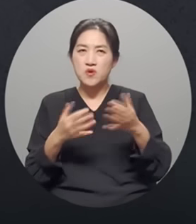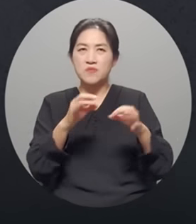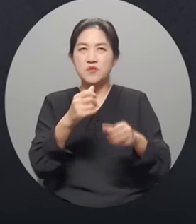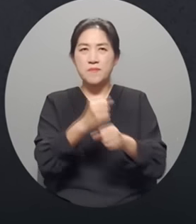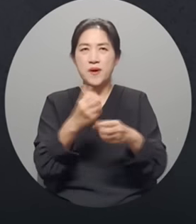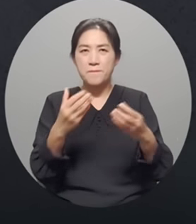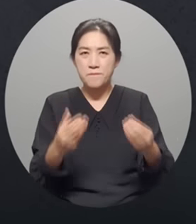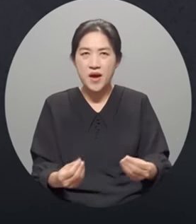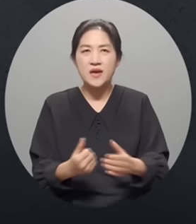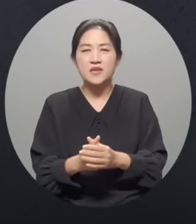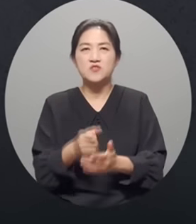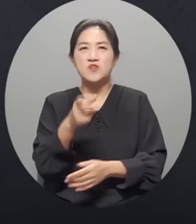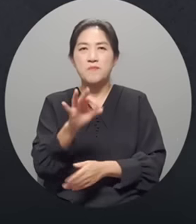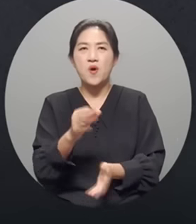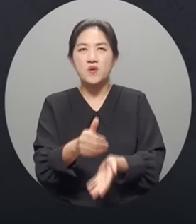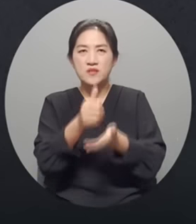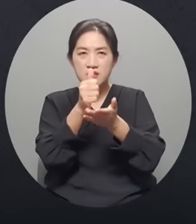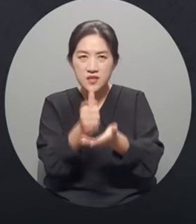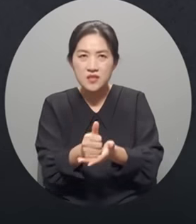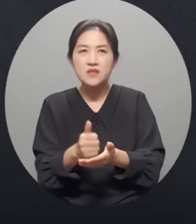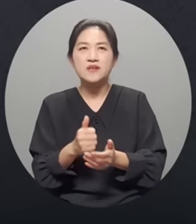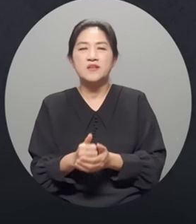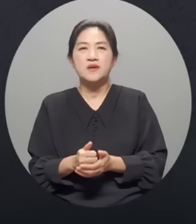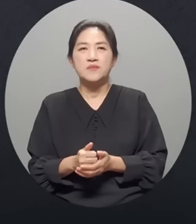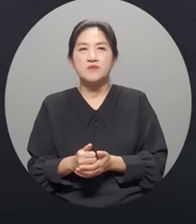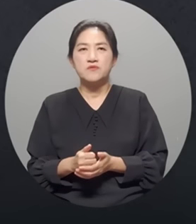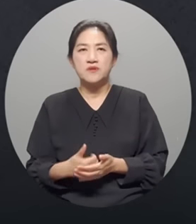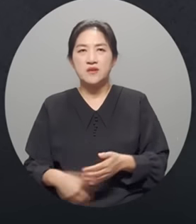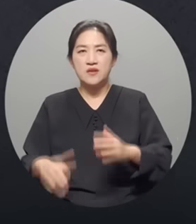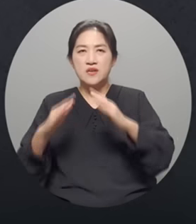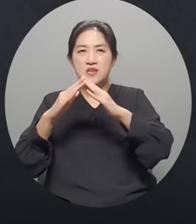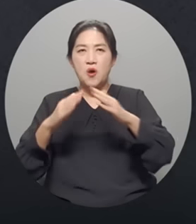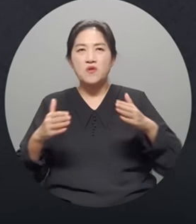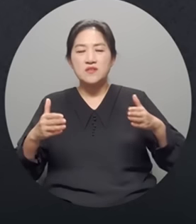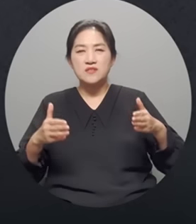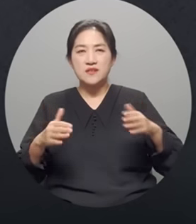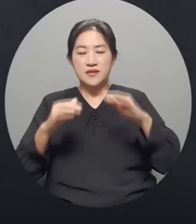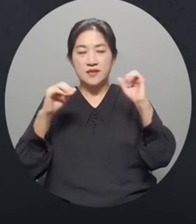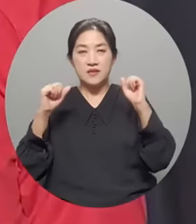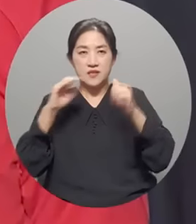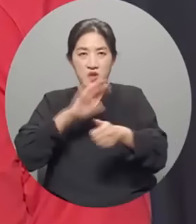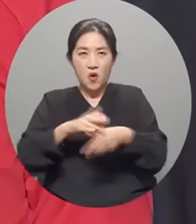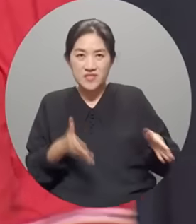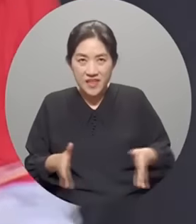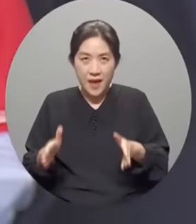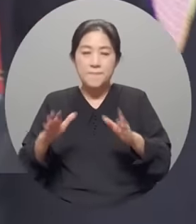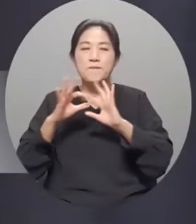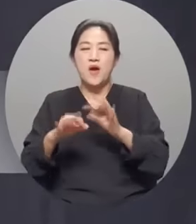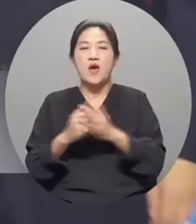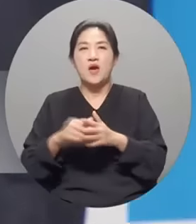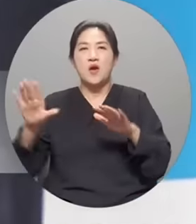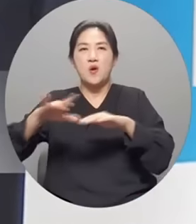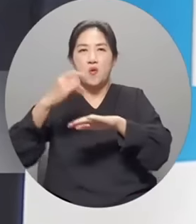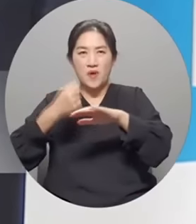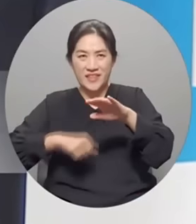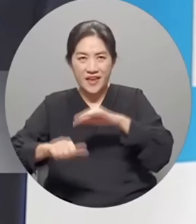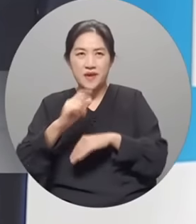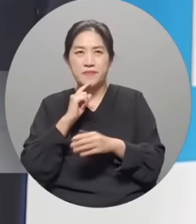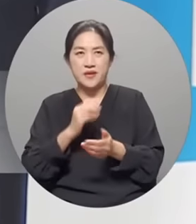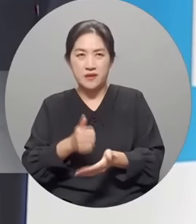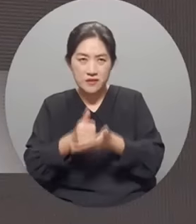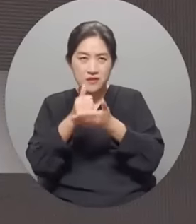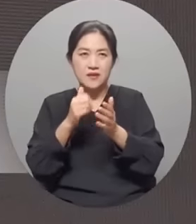김영선도 만들었으니까 이제 우리 명 대표님은 이제 영남의 황태자십니다. 김진태, 박완수 지사 측은